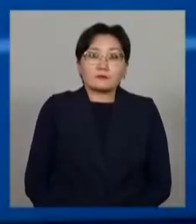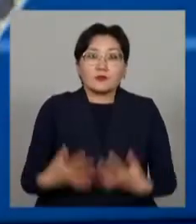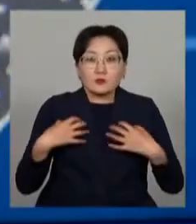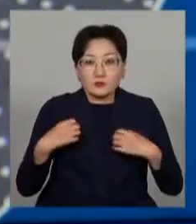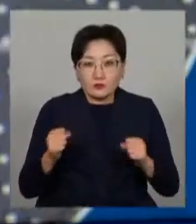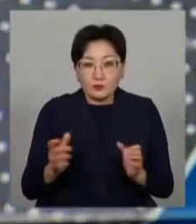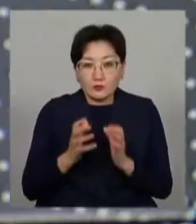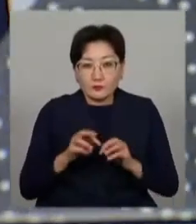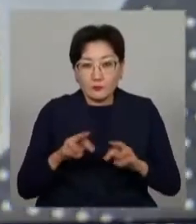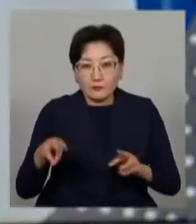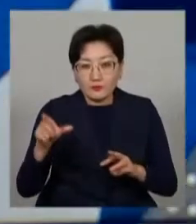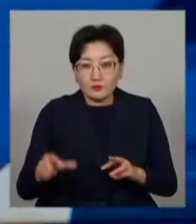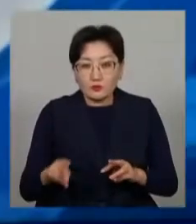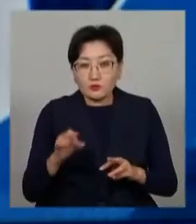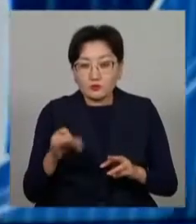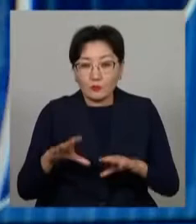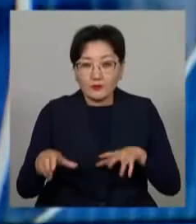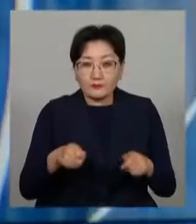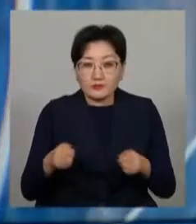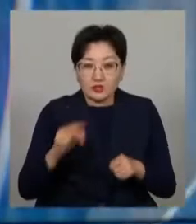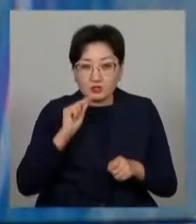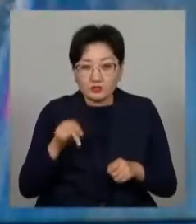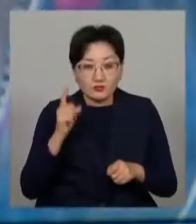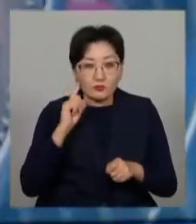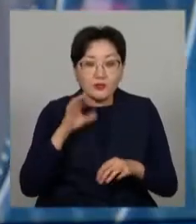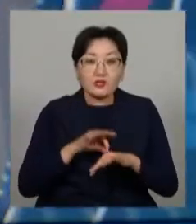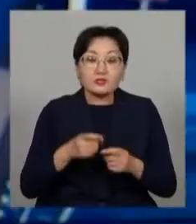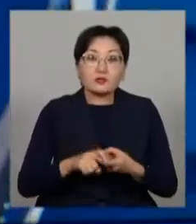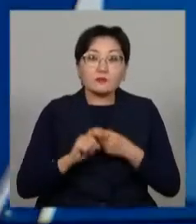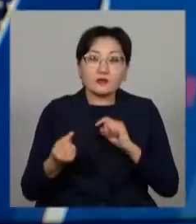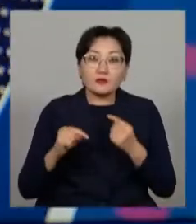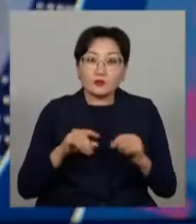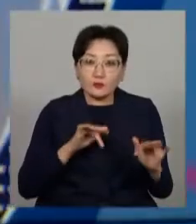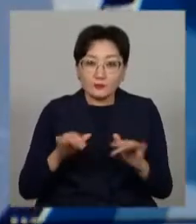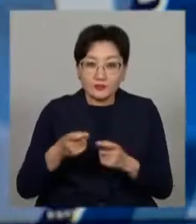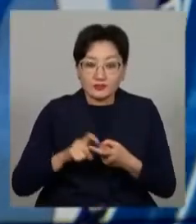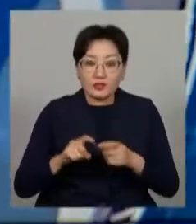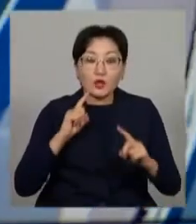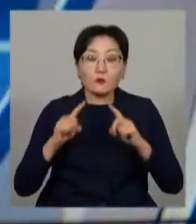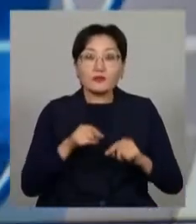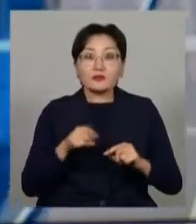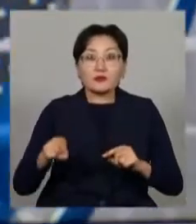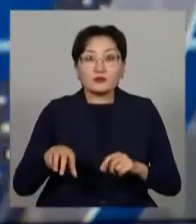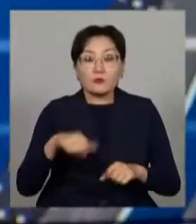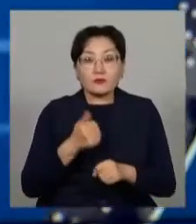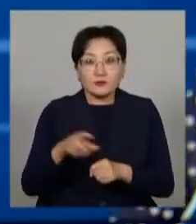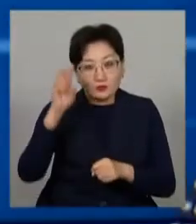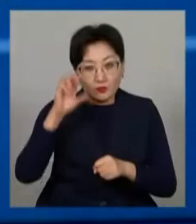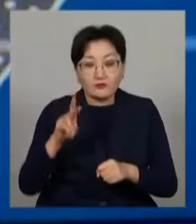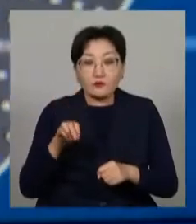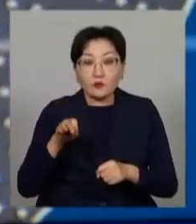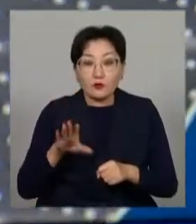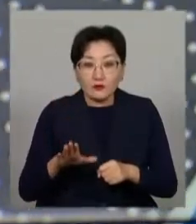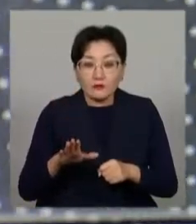Денсаулық сақтау министрі Алексей Цой президенттен сын естіді. Коронавирус індетіне қарсы іс-қимыл жөніндегі жиын барысында мемлекет басшысы Қасым Жомарт